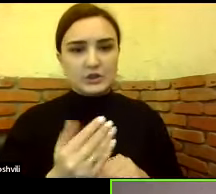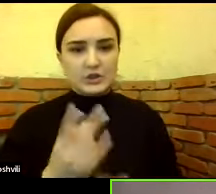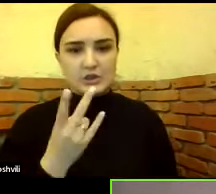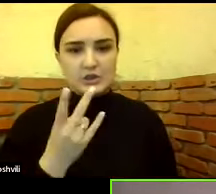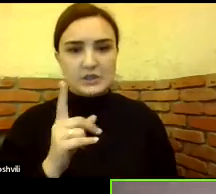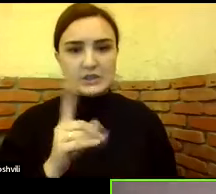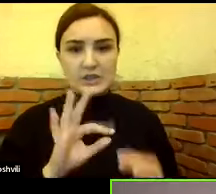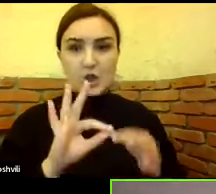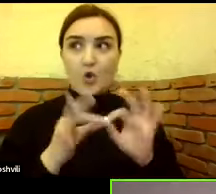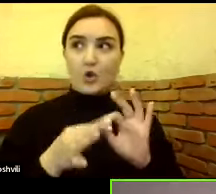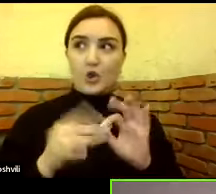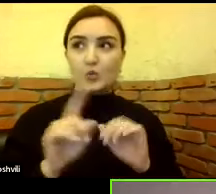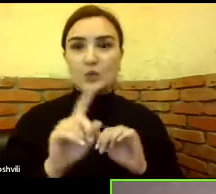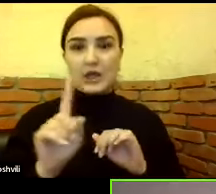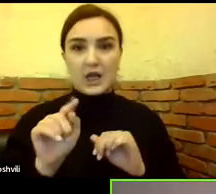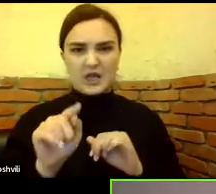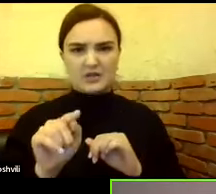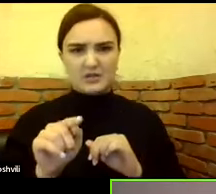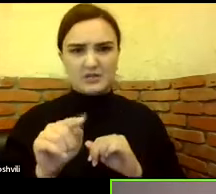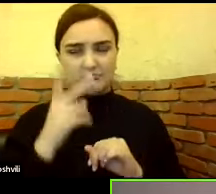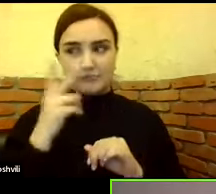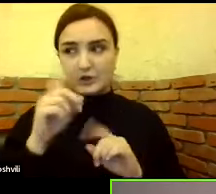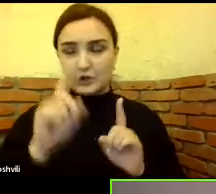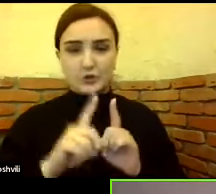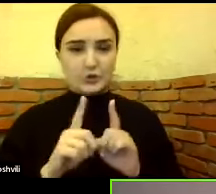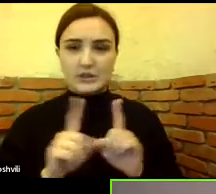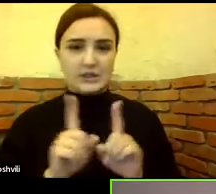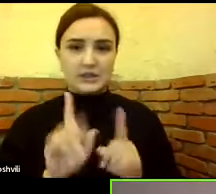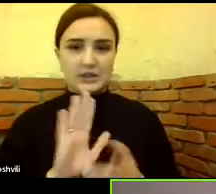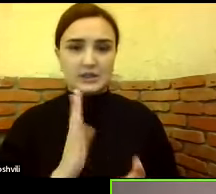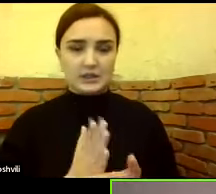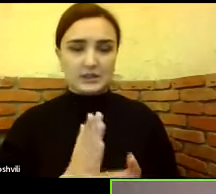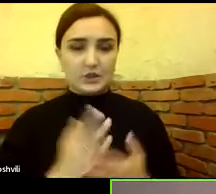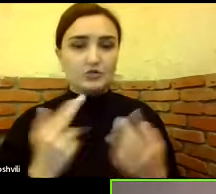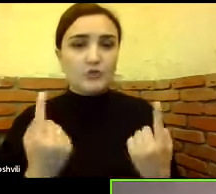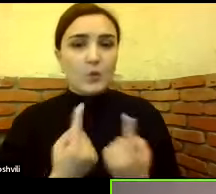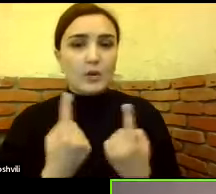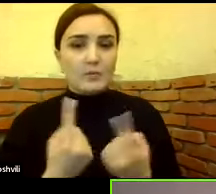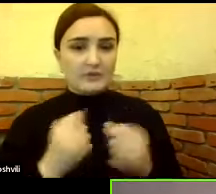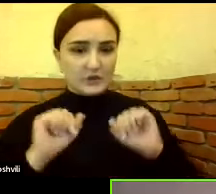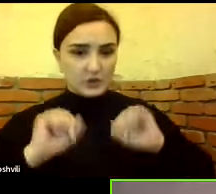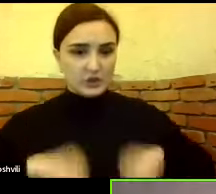კონკრეტული რაღაცით, თითქოს ანახებ, რომ არ არის ეგრე რა, და ჩვეულებრივად შეიძლება, რომ